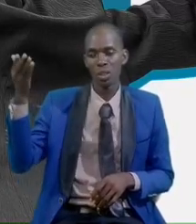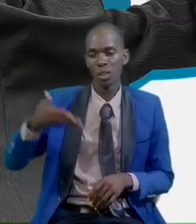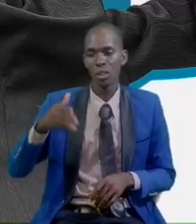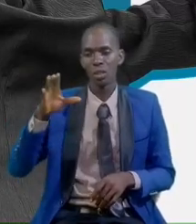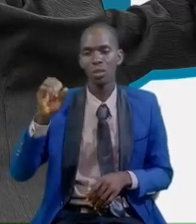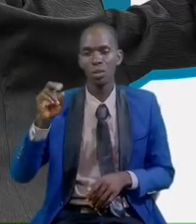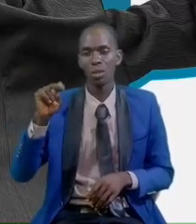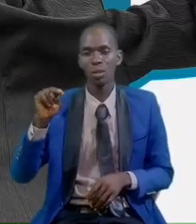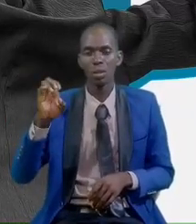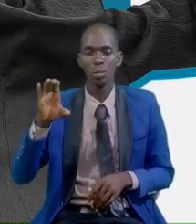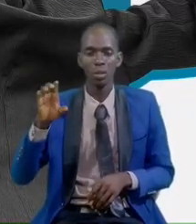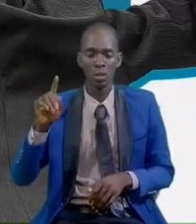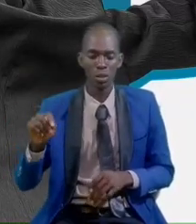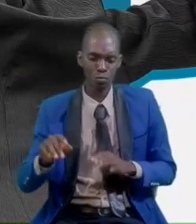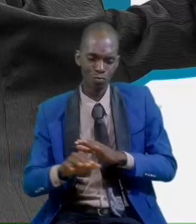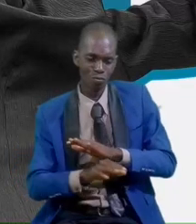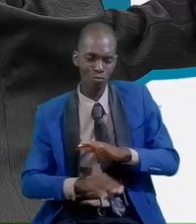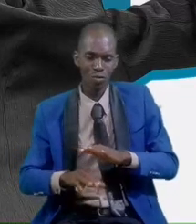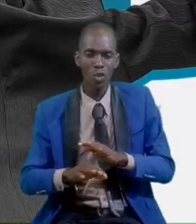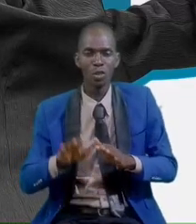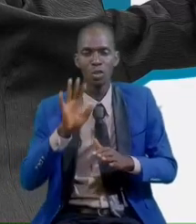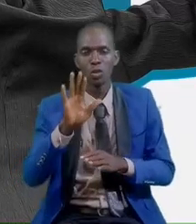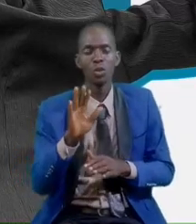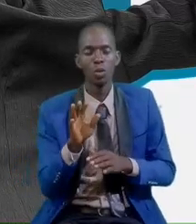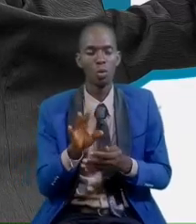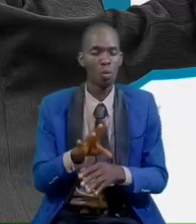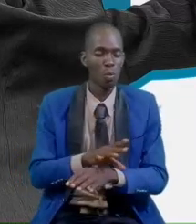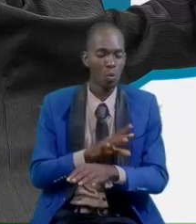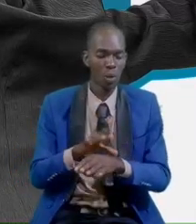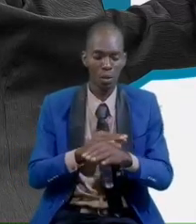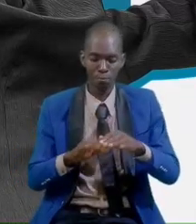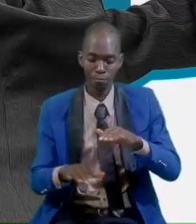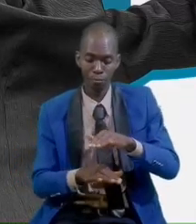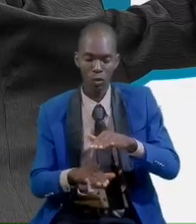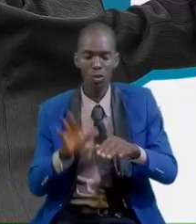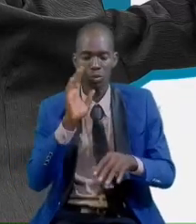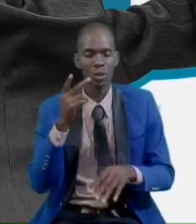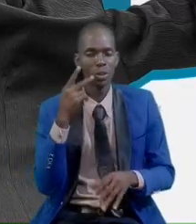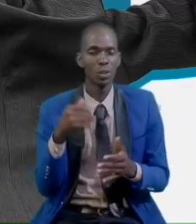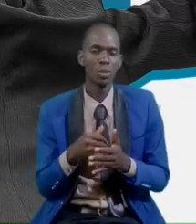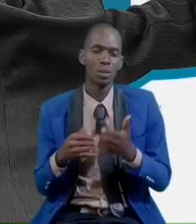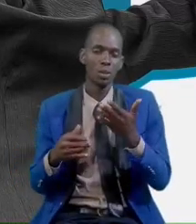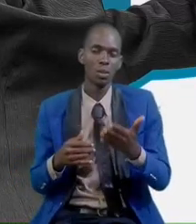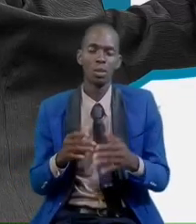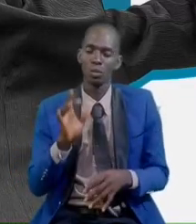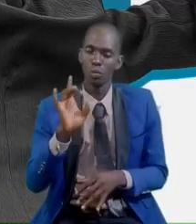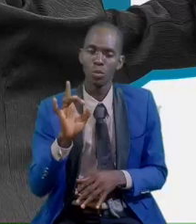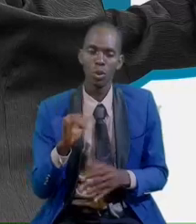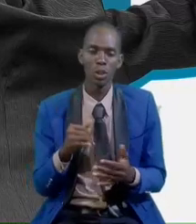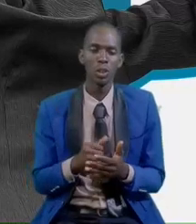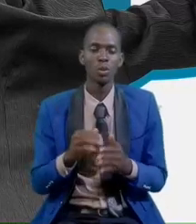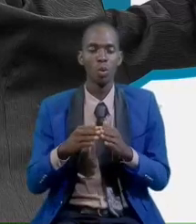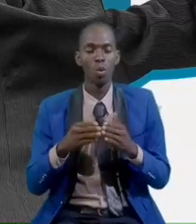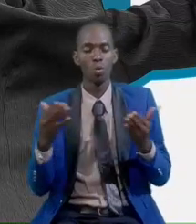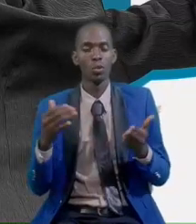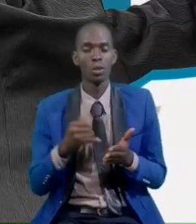hq.org. Sur ton écran, toi qui suis en ligne, clique sur le lien. Il y a un formulaire en